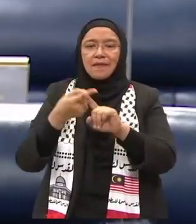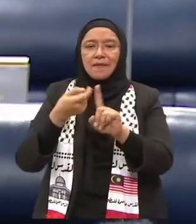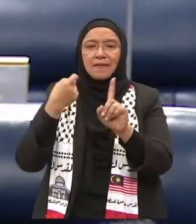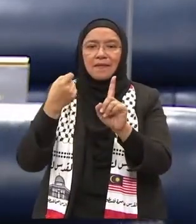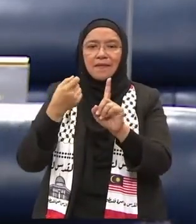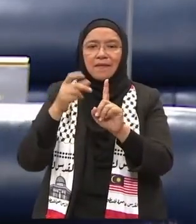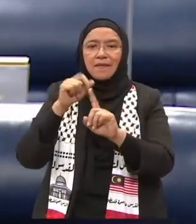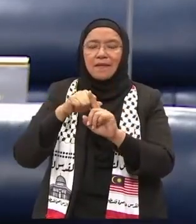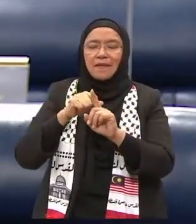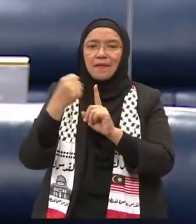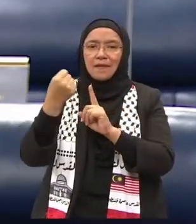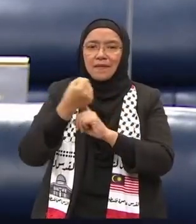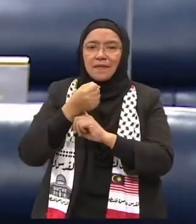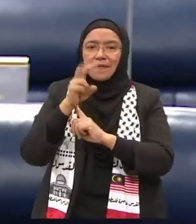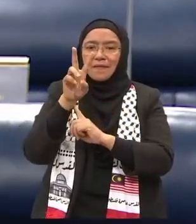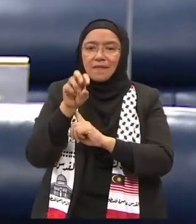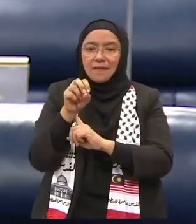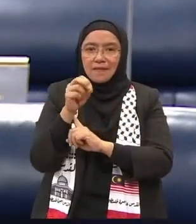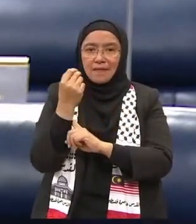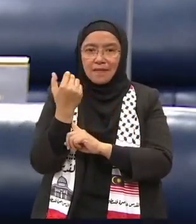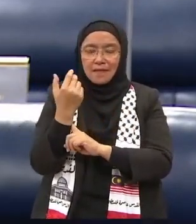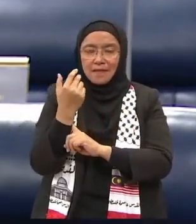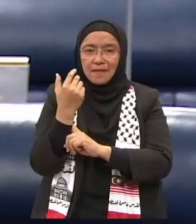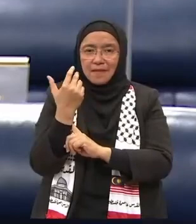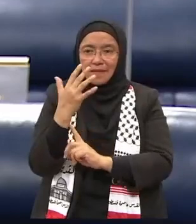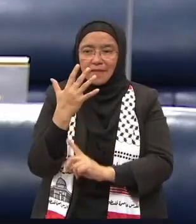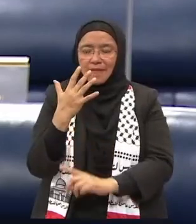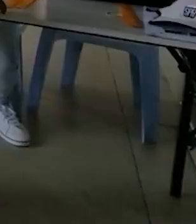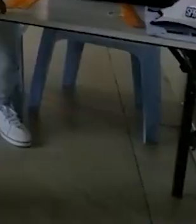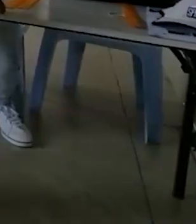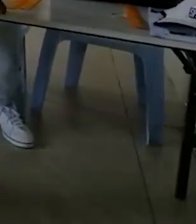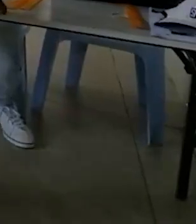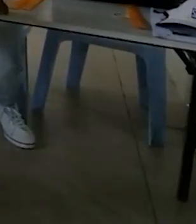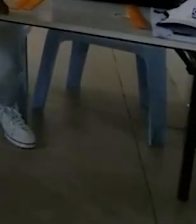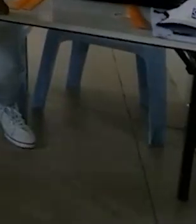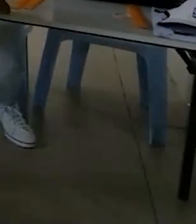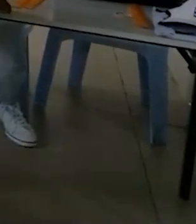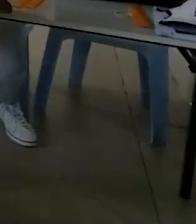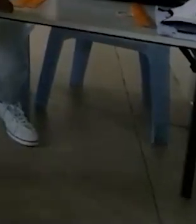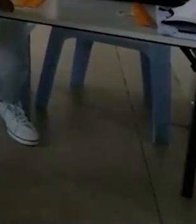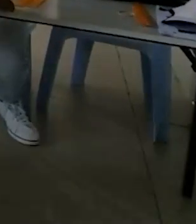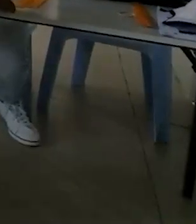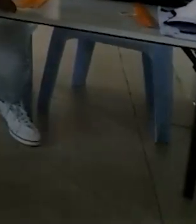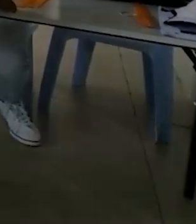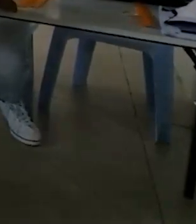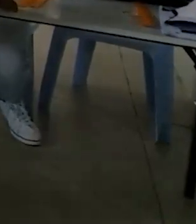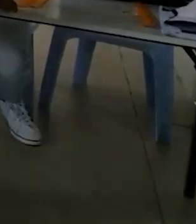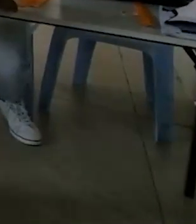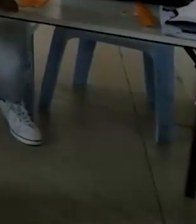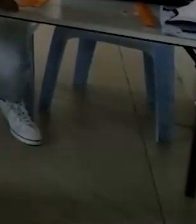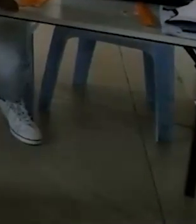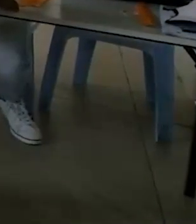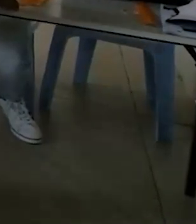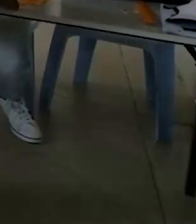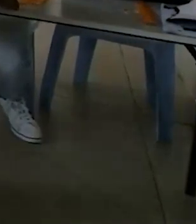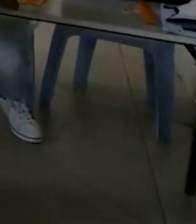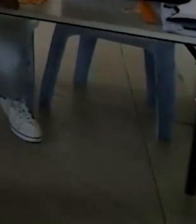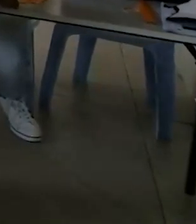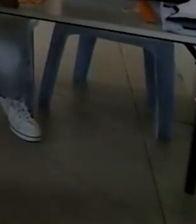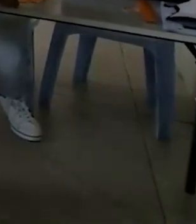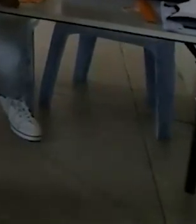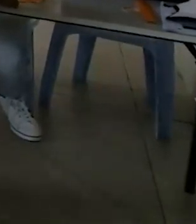berdasarkan rekod yang dicatatkan SPR dicatatkan SPR jumlah pengundi keluar mengundi pada